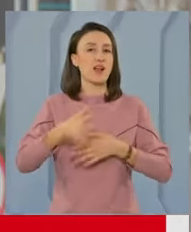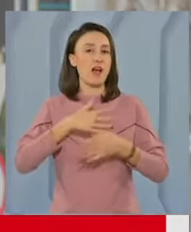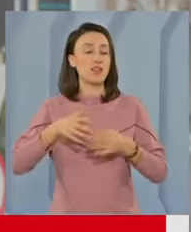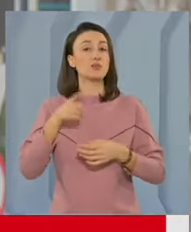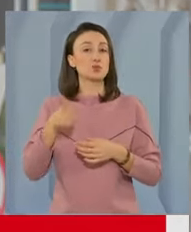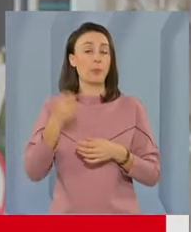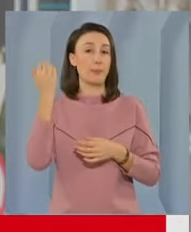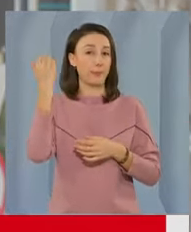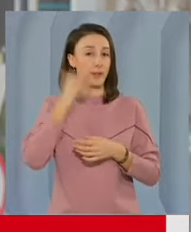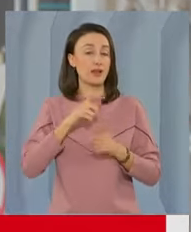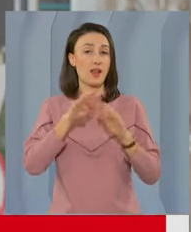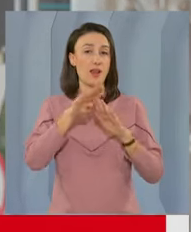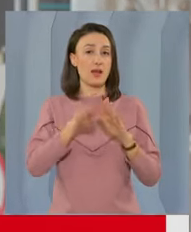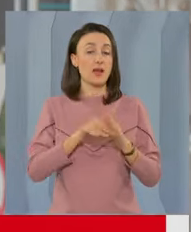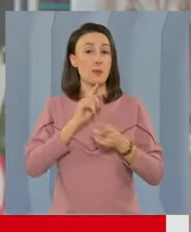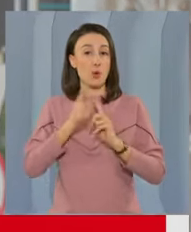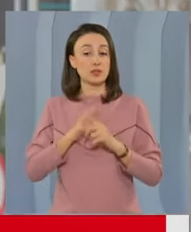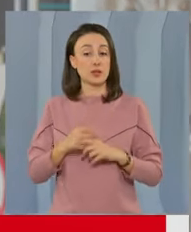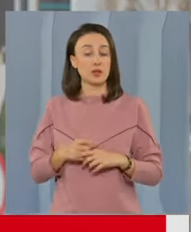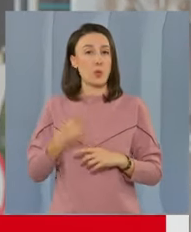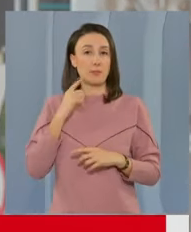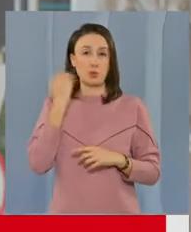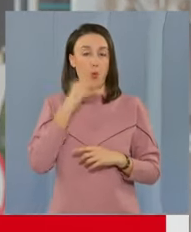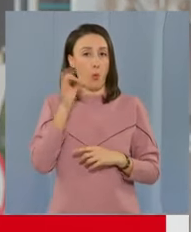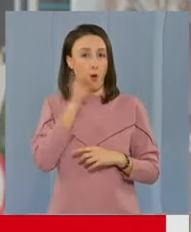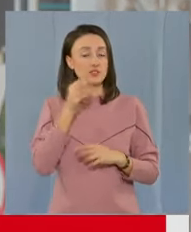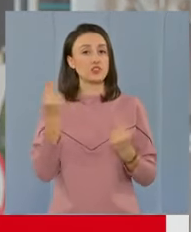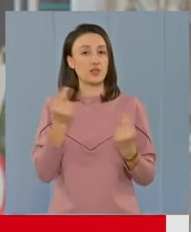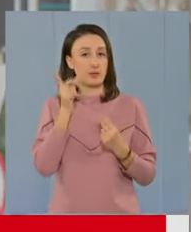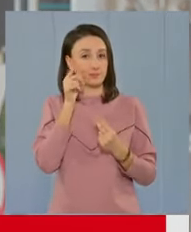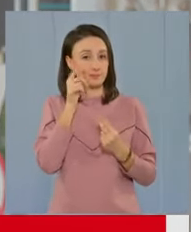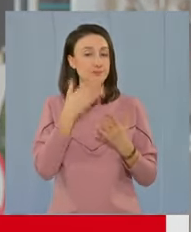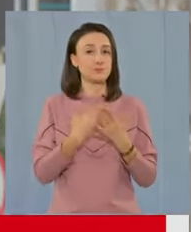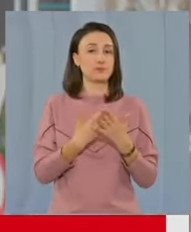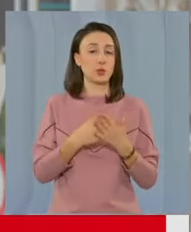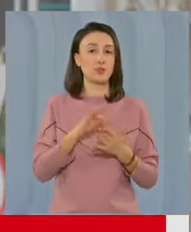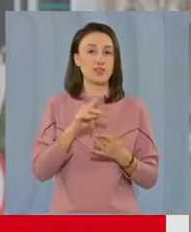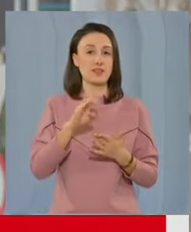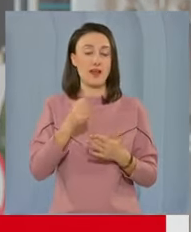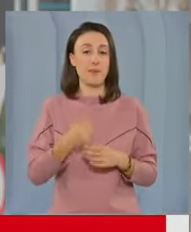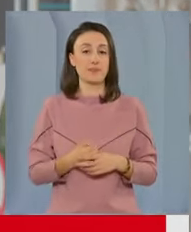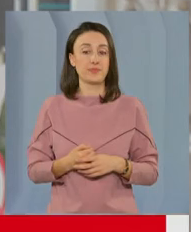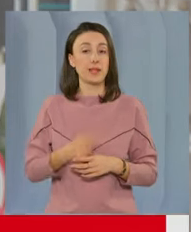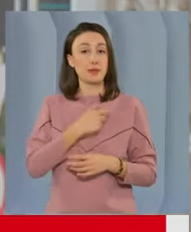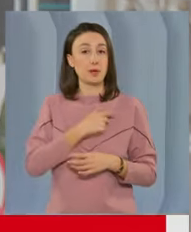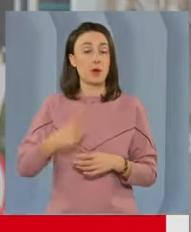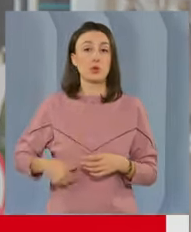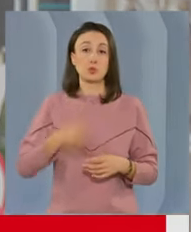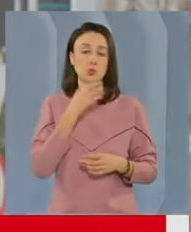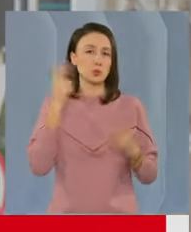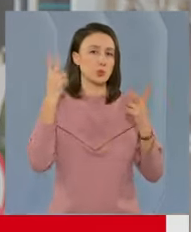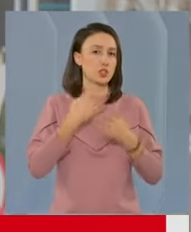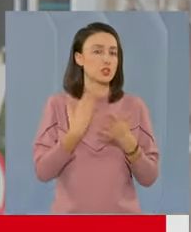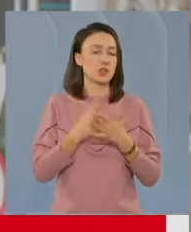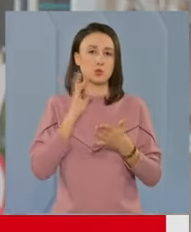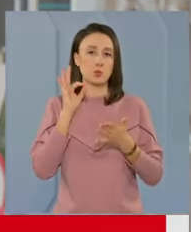eșec al clasei politice. Nicu Șordan n-a ratat ocazia nici de a lansa câteva ironii la adresa Gabrielei Firea. Edilul spune că nu înțelege de ce nu a